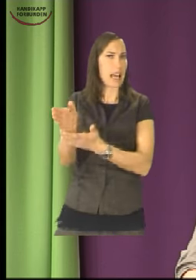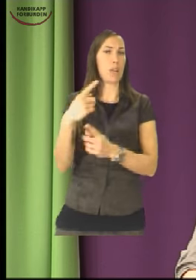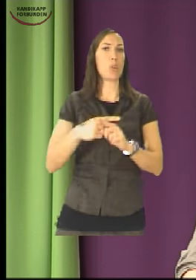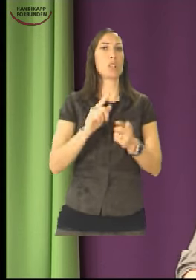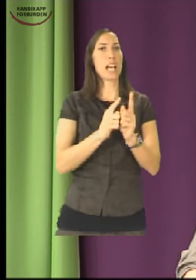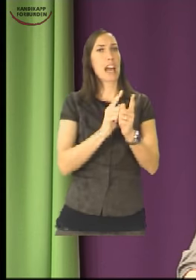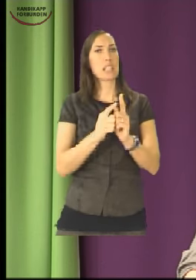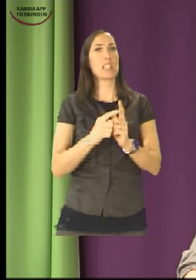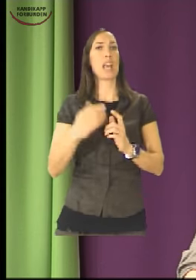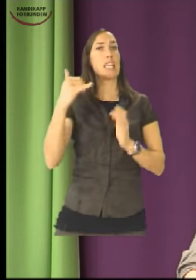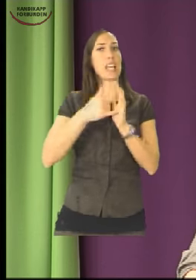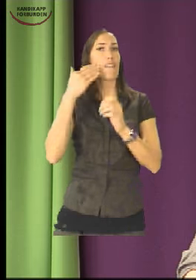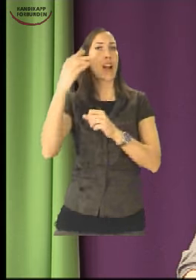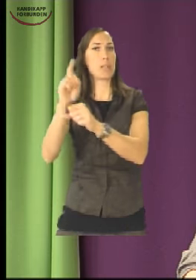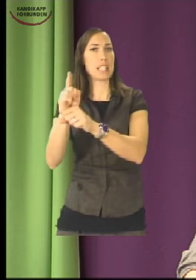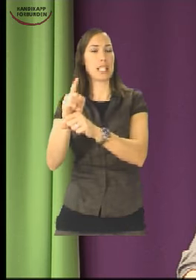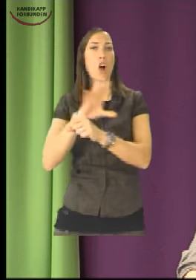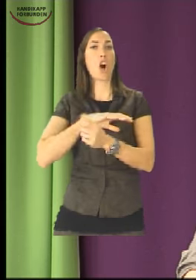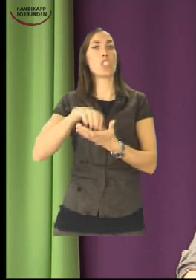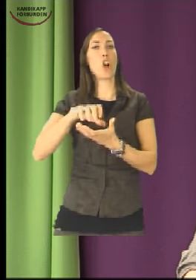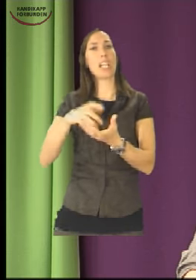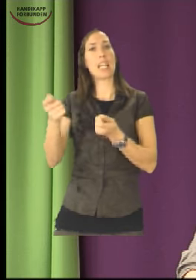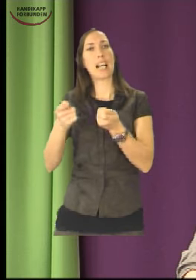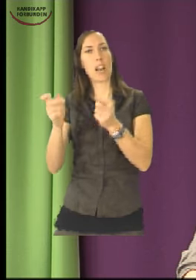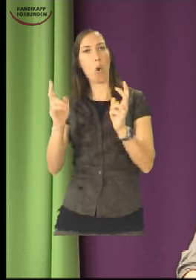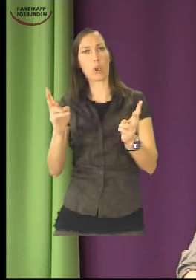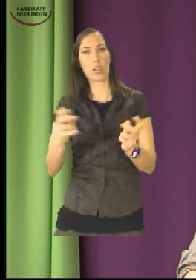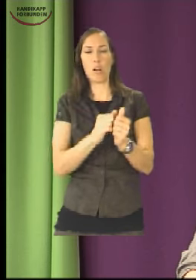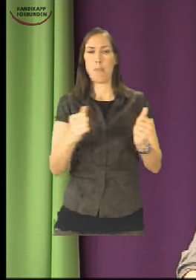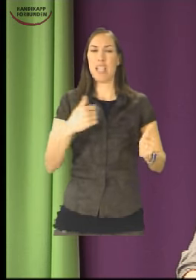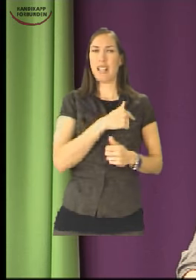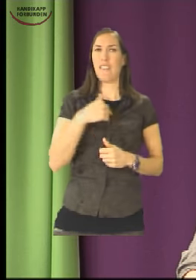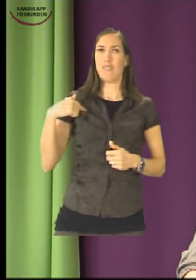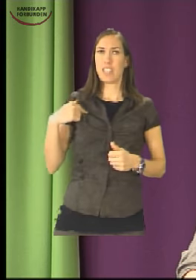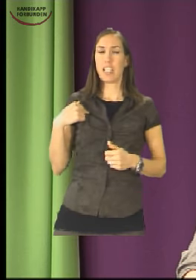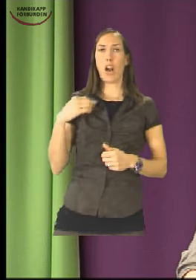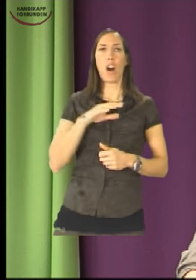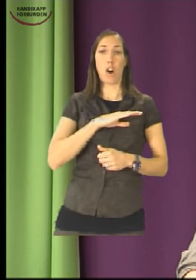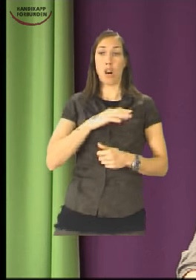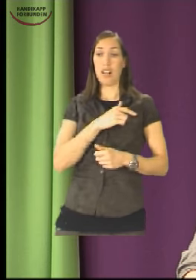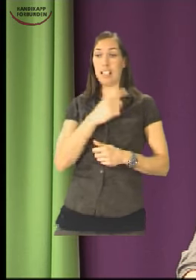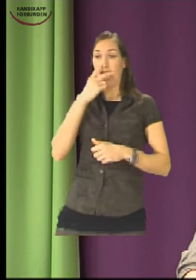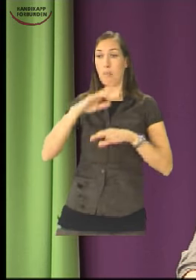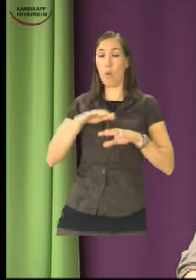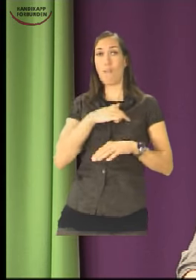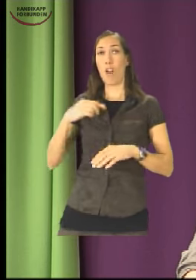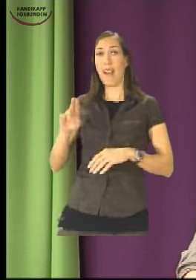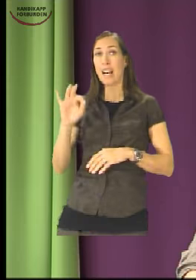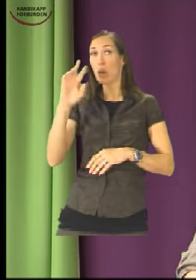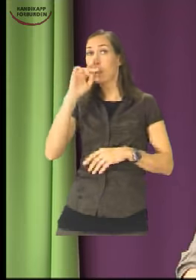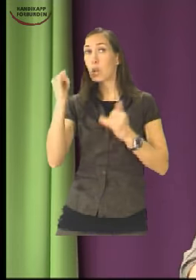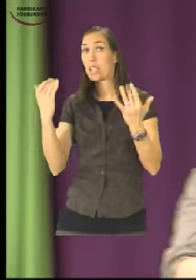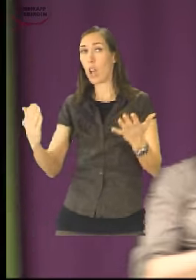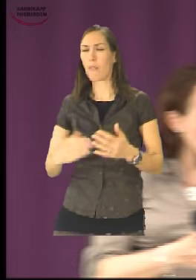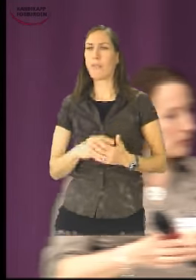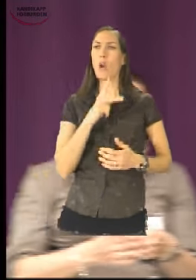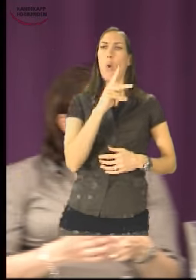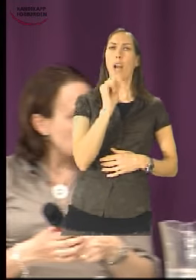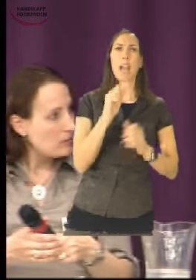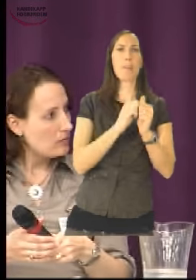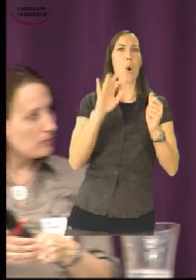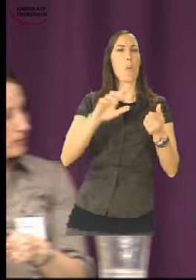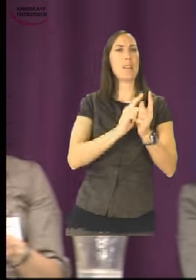fjärn framtid också, en statlig reglering. Men vi har en verklighet vi lever i idag. Men om det nu blir regimskifte, vad